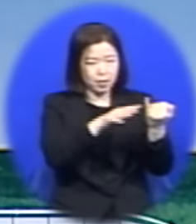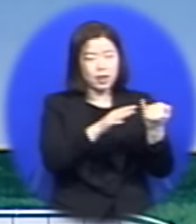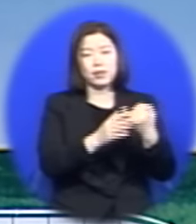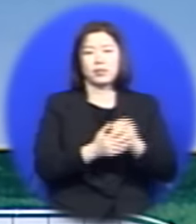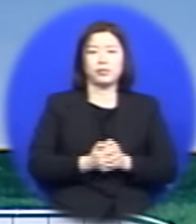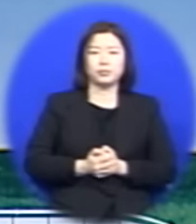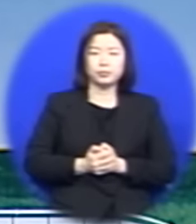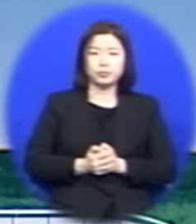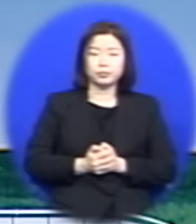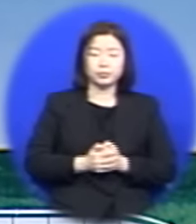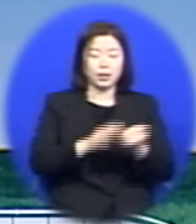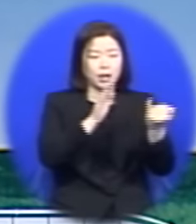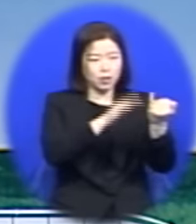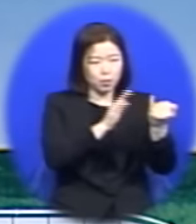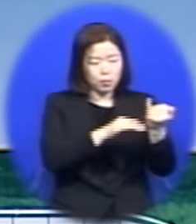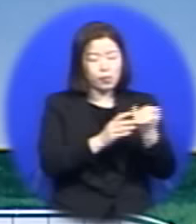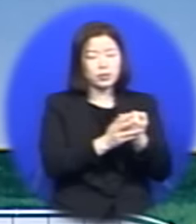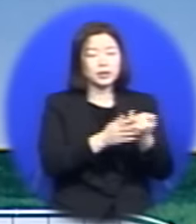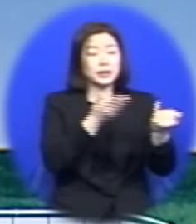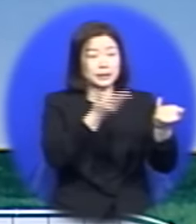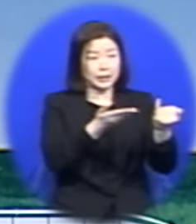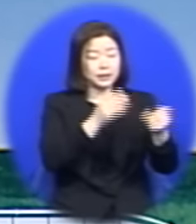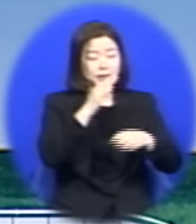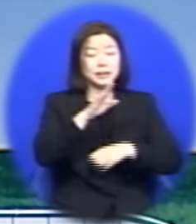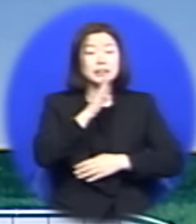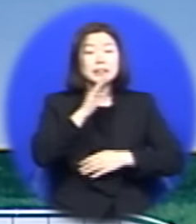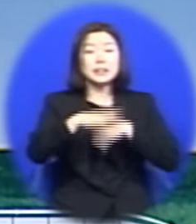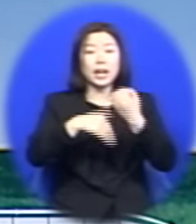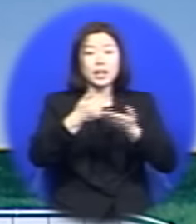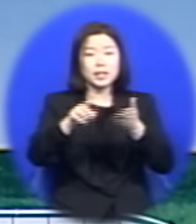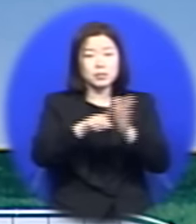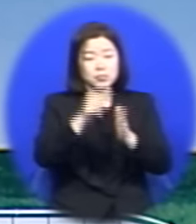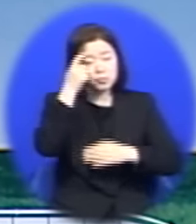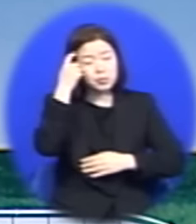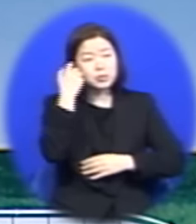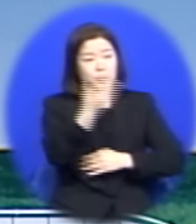말씀했습니다. 여보, 당신은 진짜 하나님을 믿어?